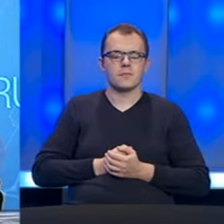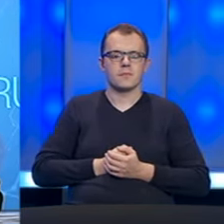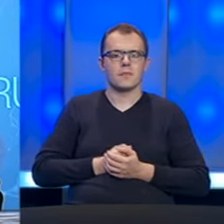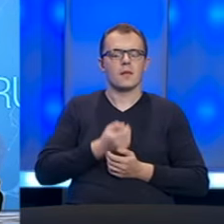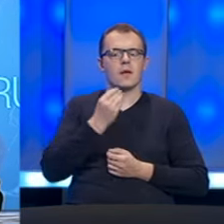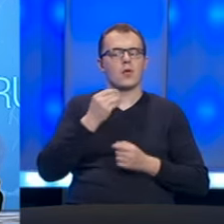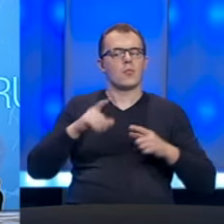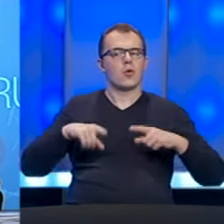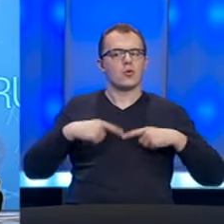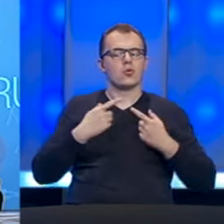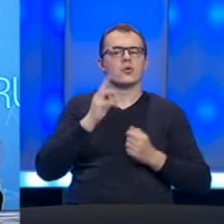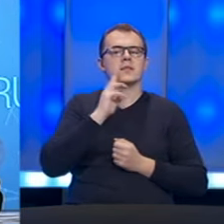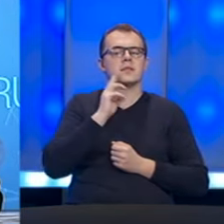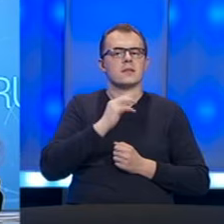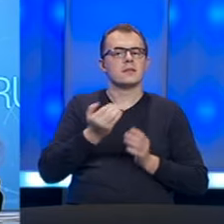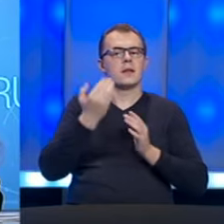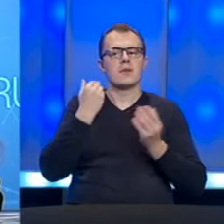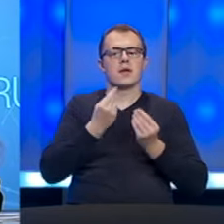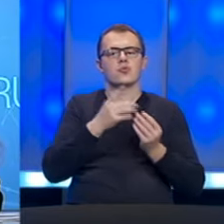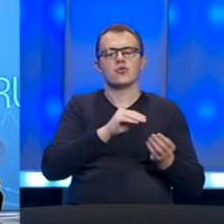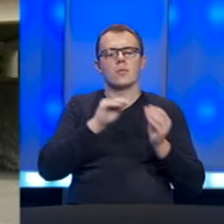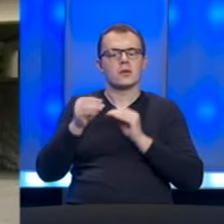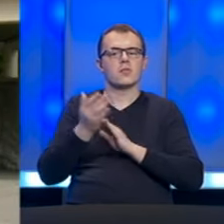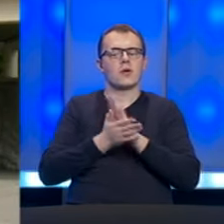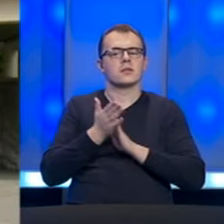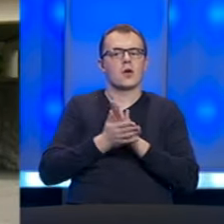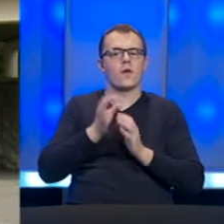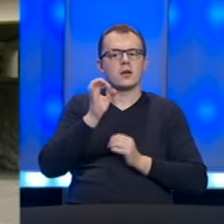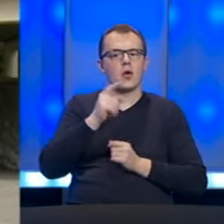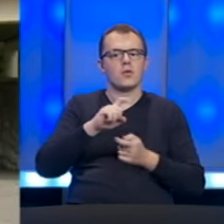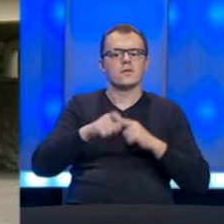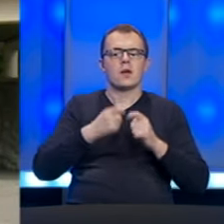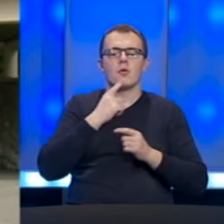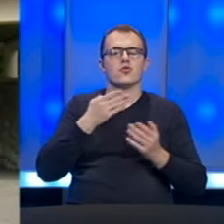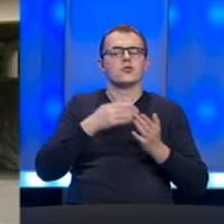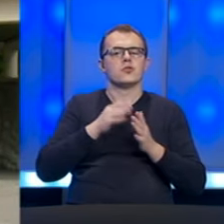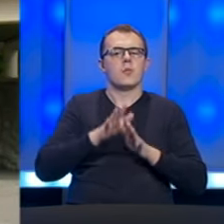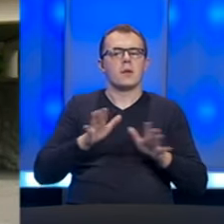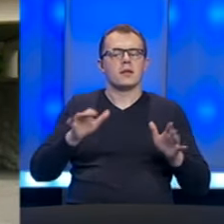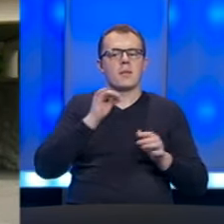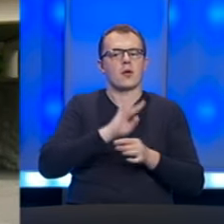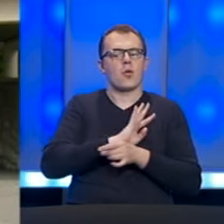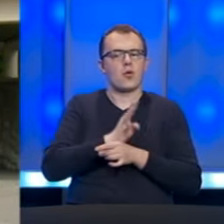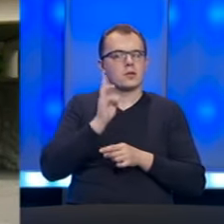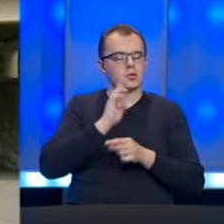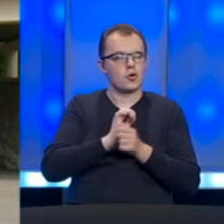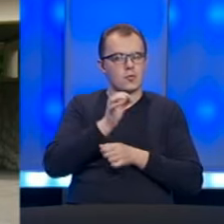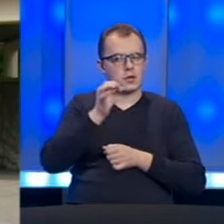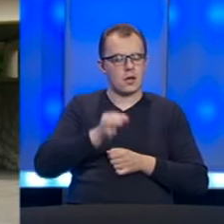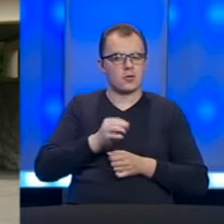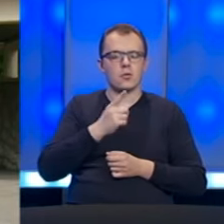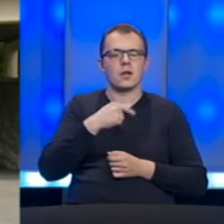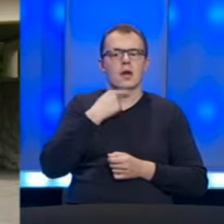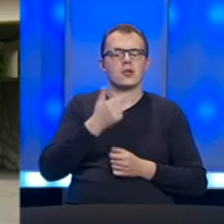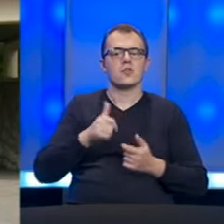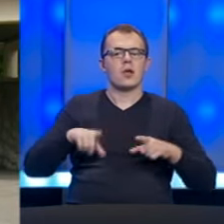Dobro jutro iz Zenice. Prije nego što pređemo razgovarati o stvarima koje se tiču pandemije i korone u Zeničko-Dobojskom kantonu, da kažemo